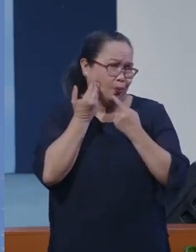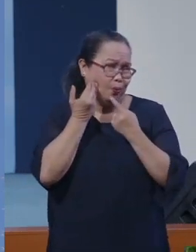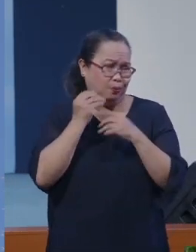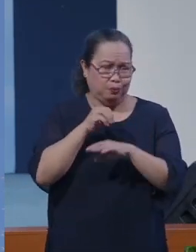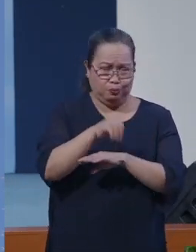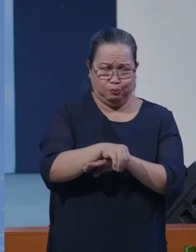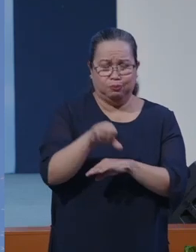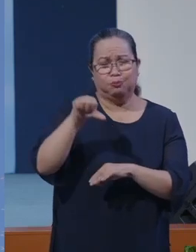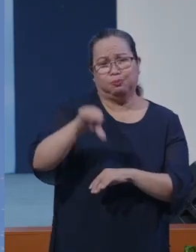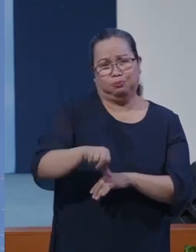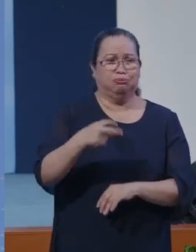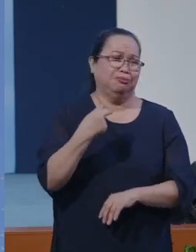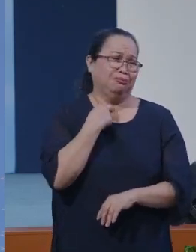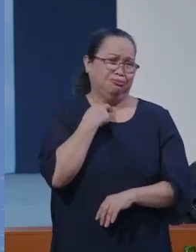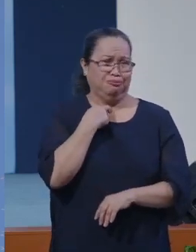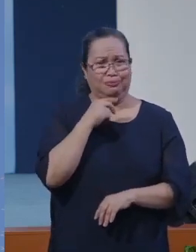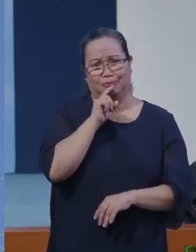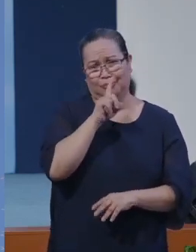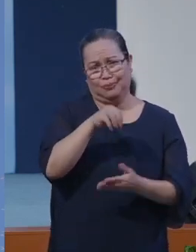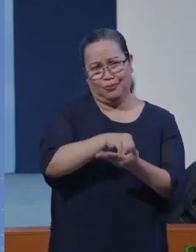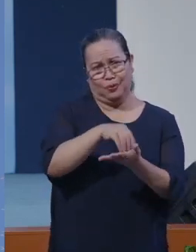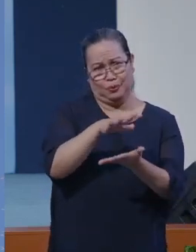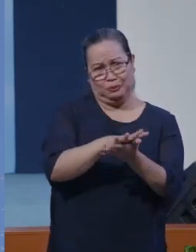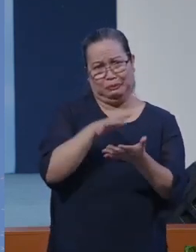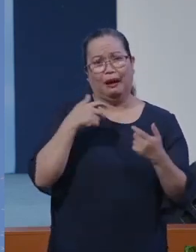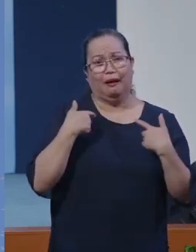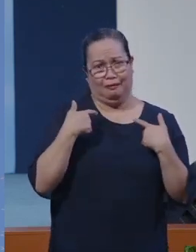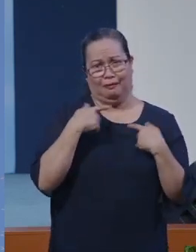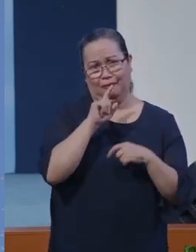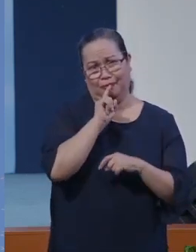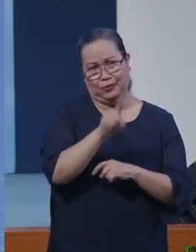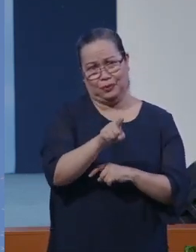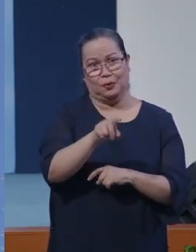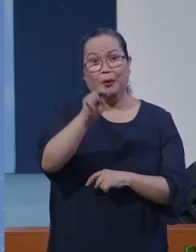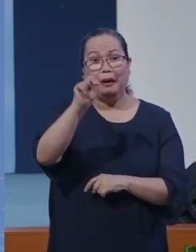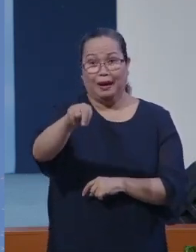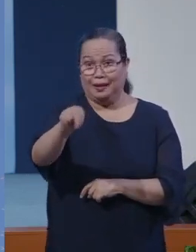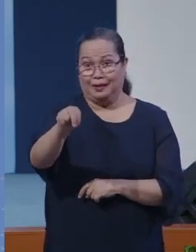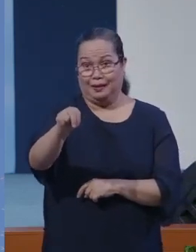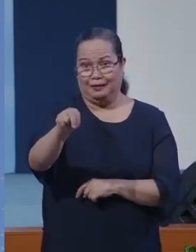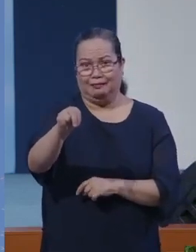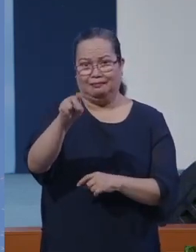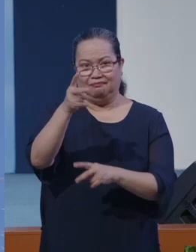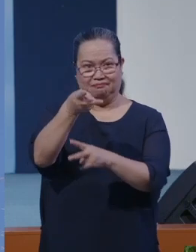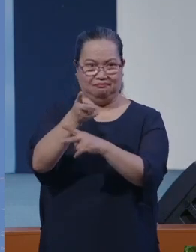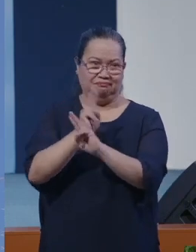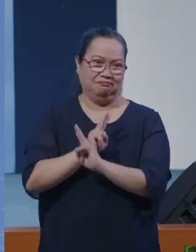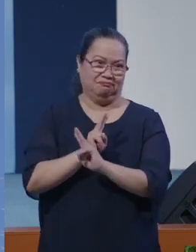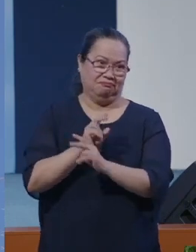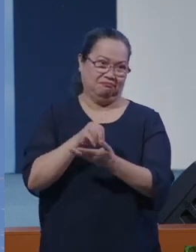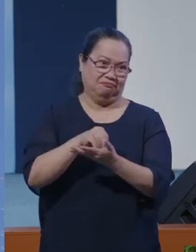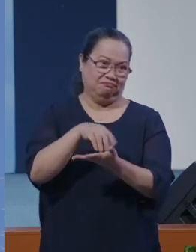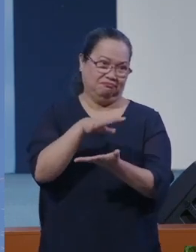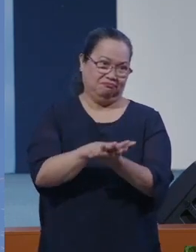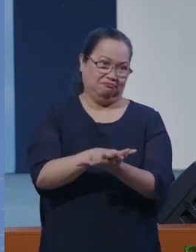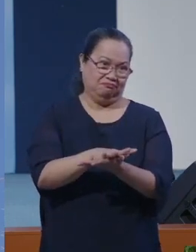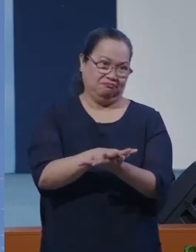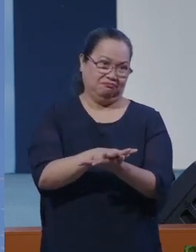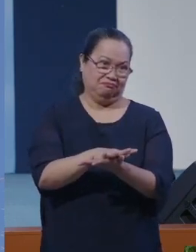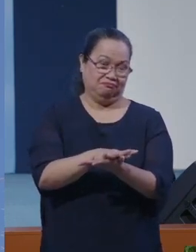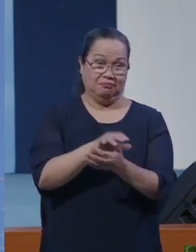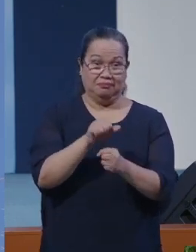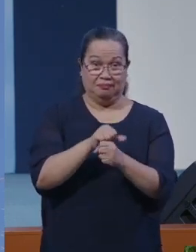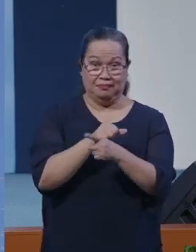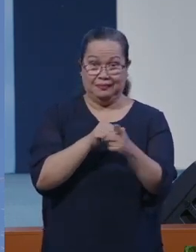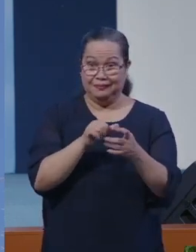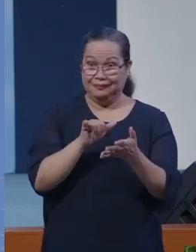ang kanilang gastos sa kanilang kita. Kaya kailangan umutang. At palagi ko po,